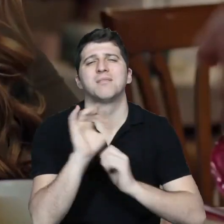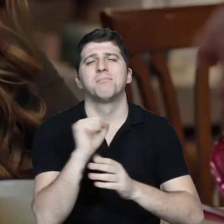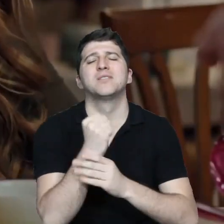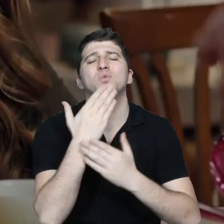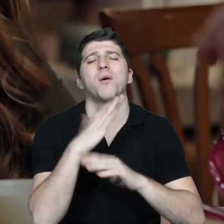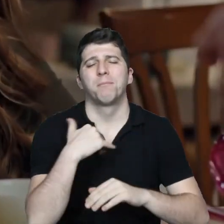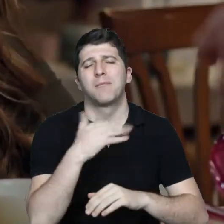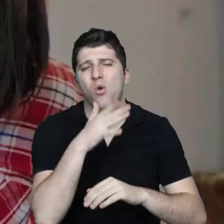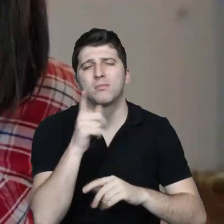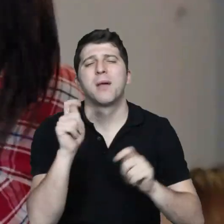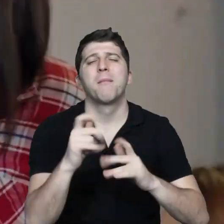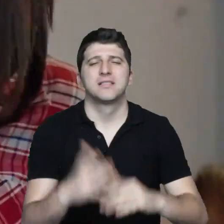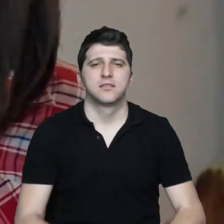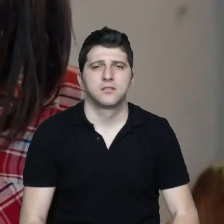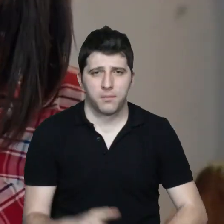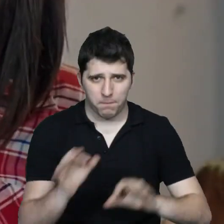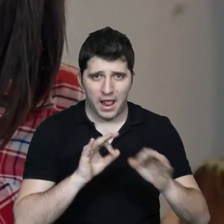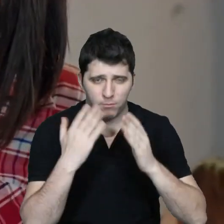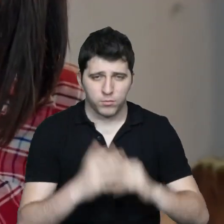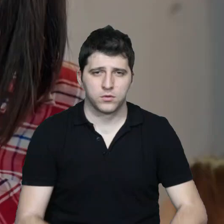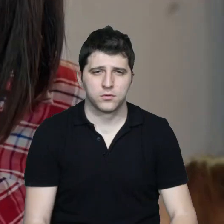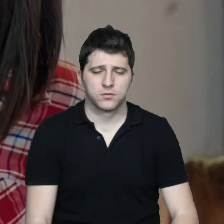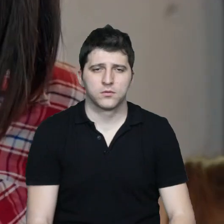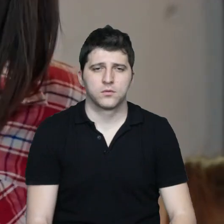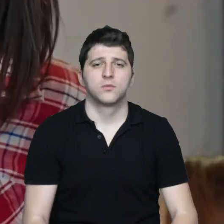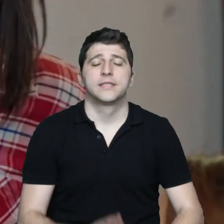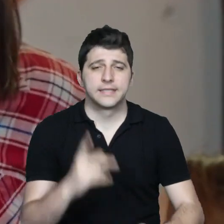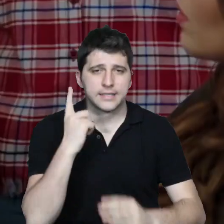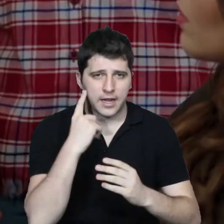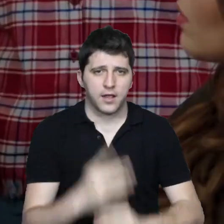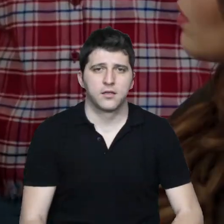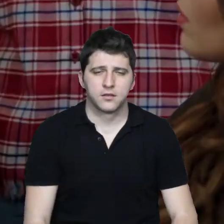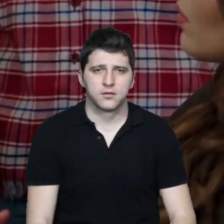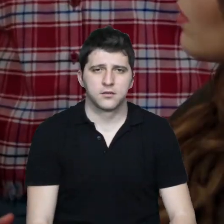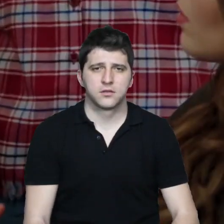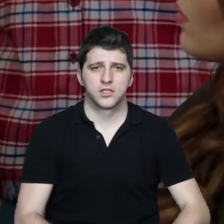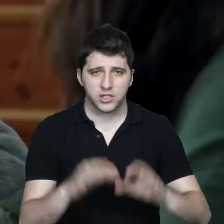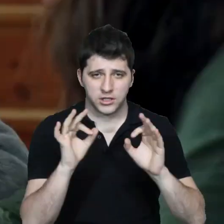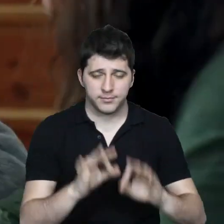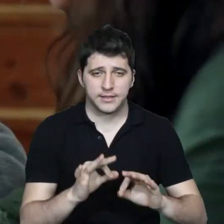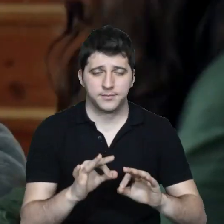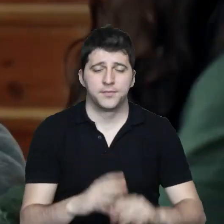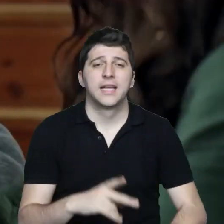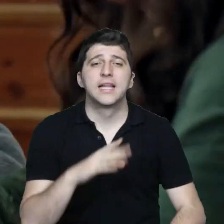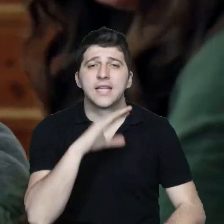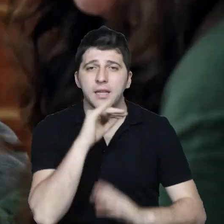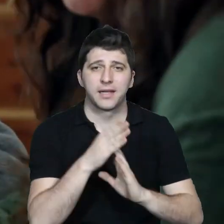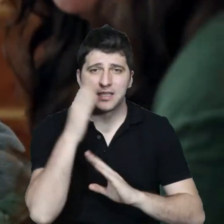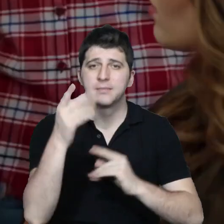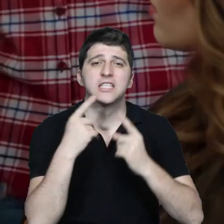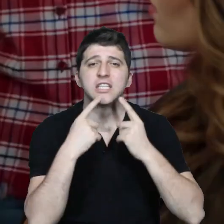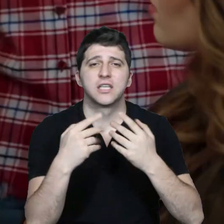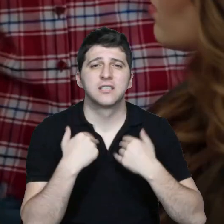ben zaten biliyordum. Plan bu mu şimdi? Dur dinle. Şimdi kızlar, dedeme gidip diyeceğiz